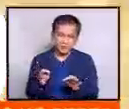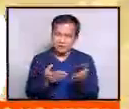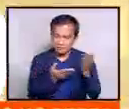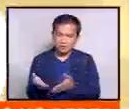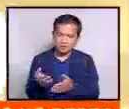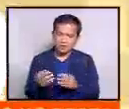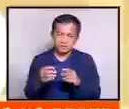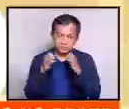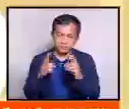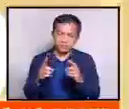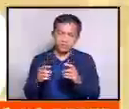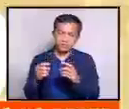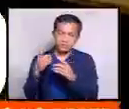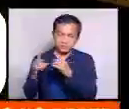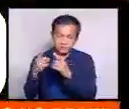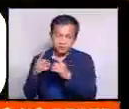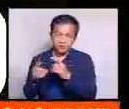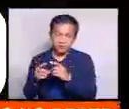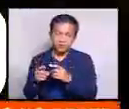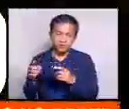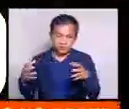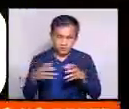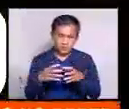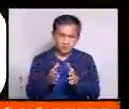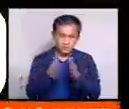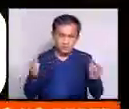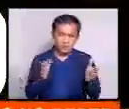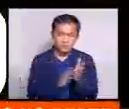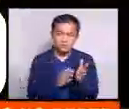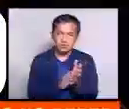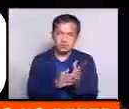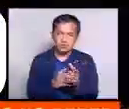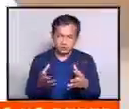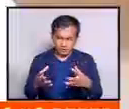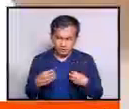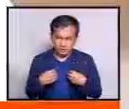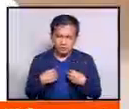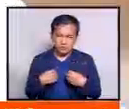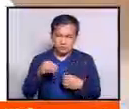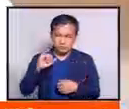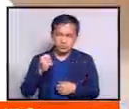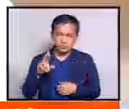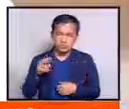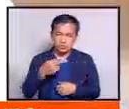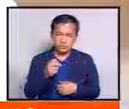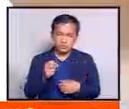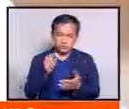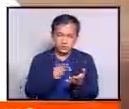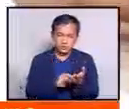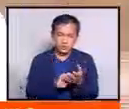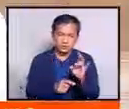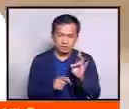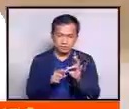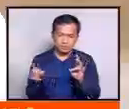doorsteps. We are a composite school, no? A mega school. We cater sa junior high schools, grade 7 to 10, as